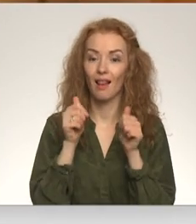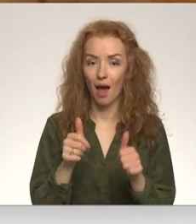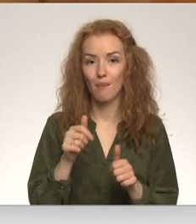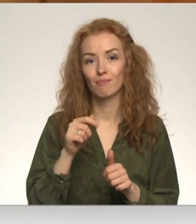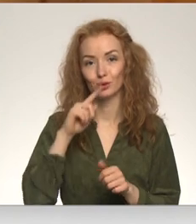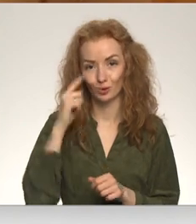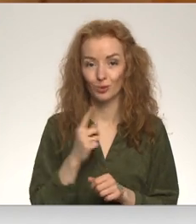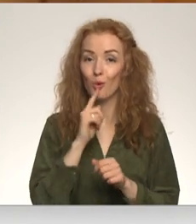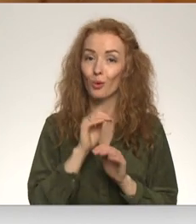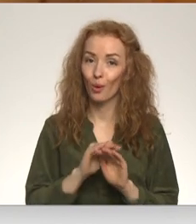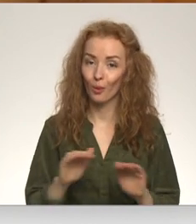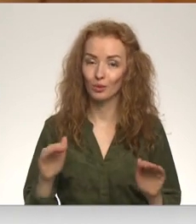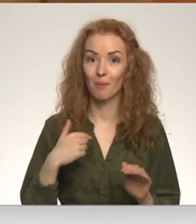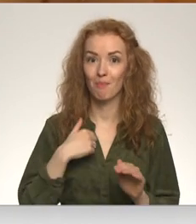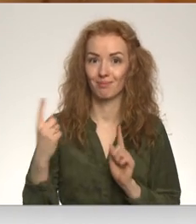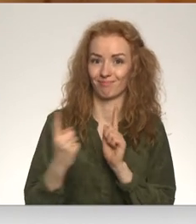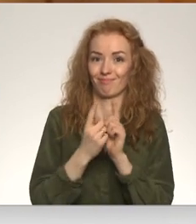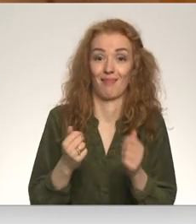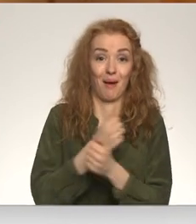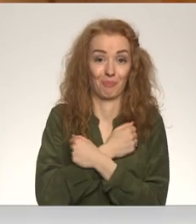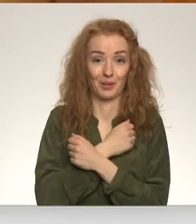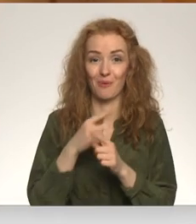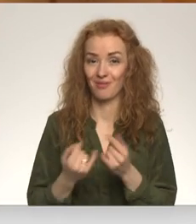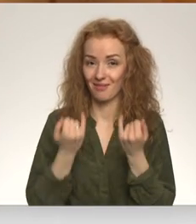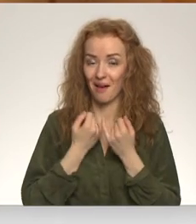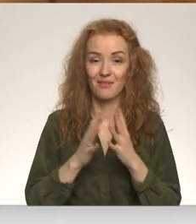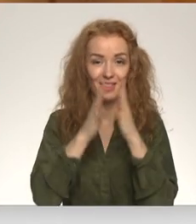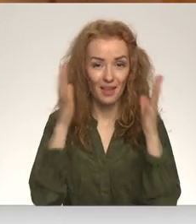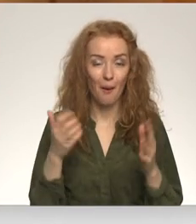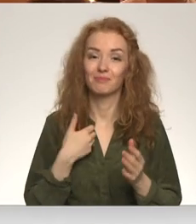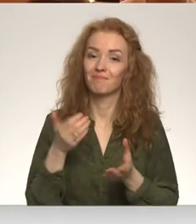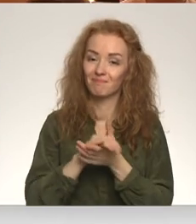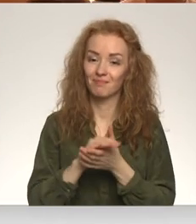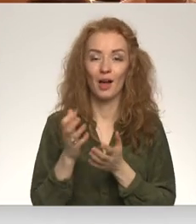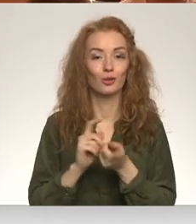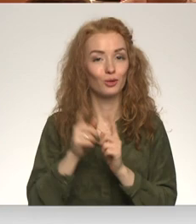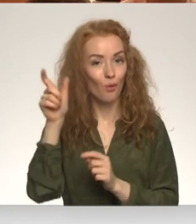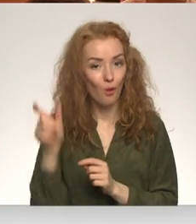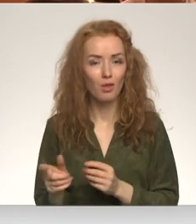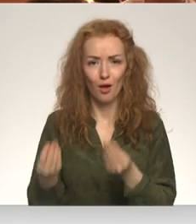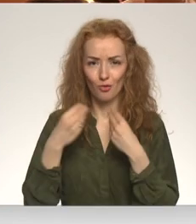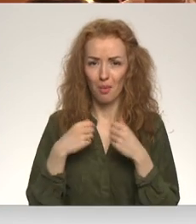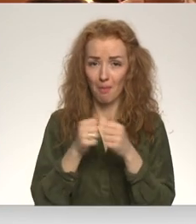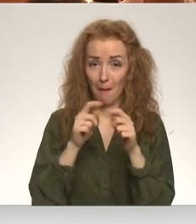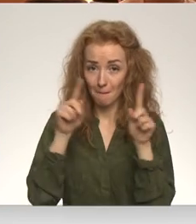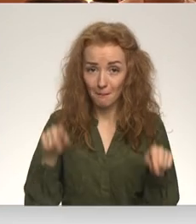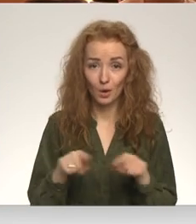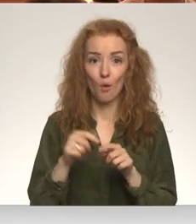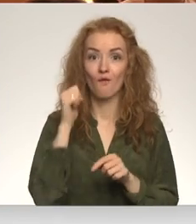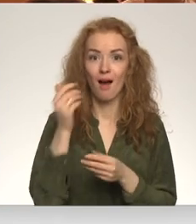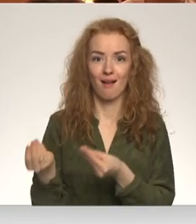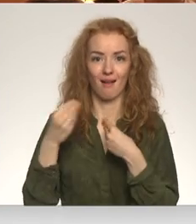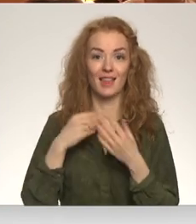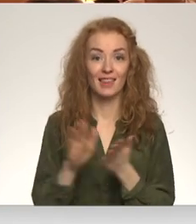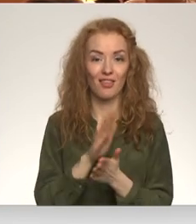klusi. Mani sagaidot, apskāva un sadāvināja daudz ko. Iepazinos ar skolotāju, man deva lapiņas un vakar izsniedz dienas grāmatu.